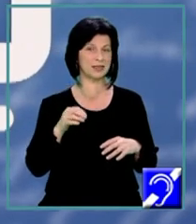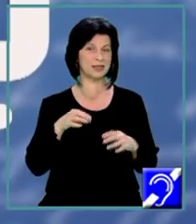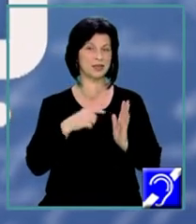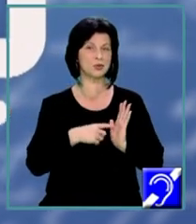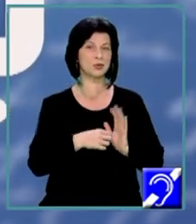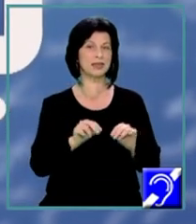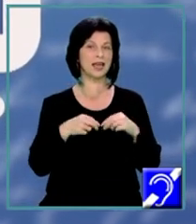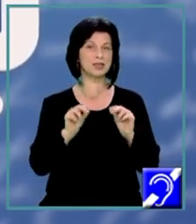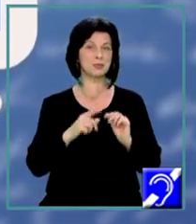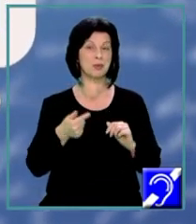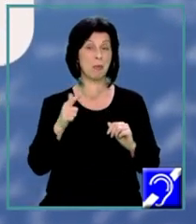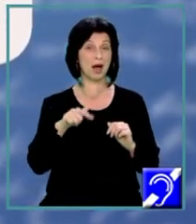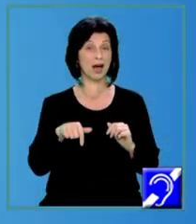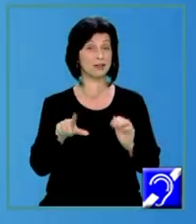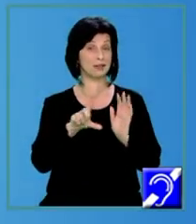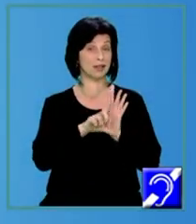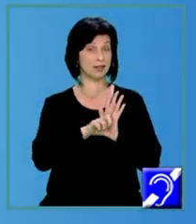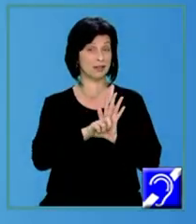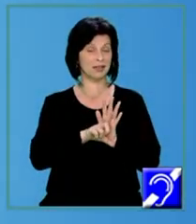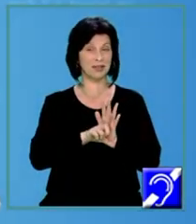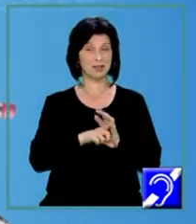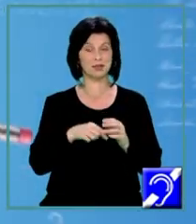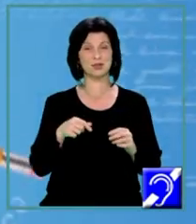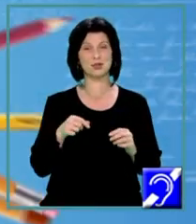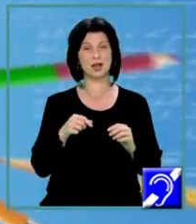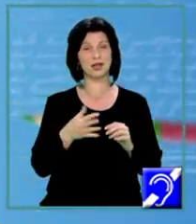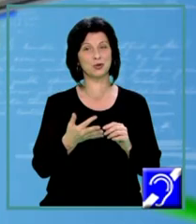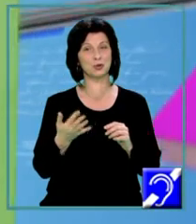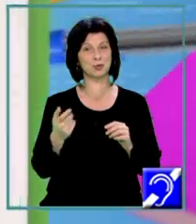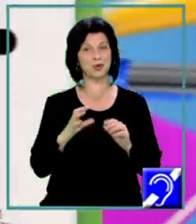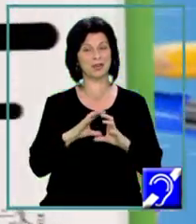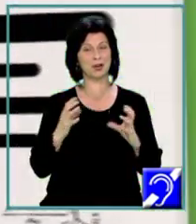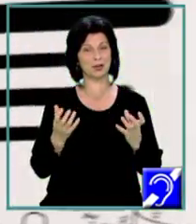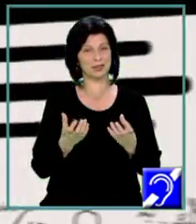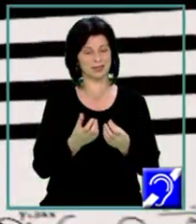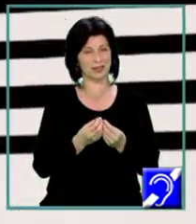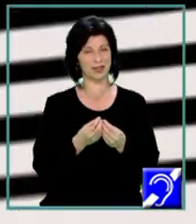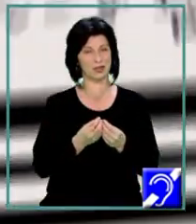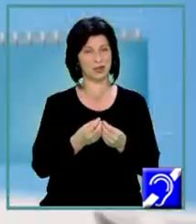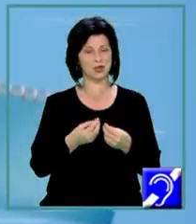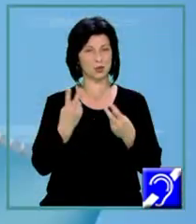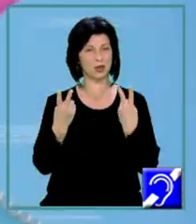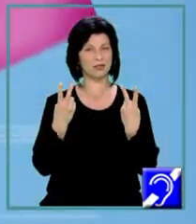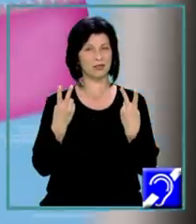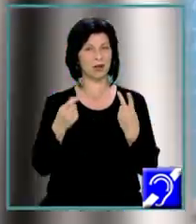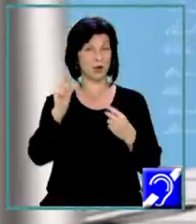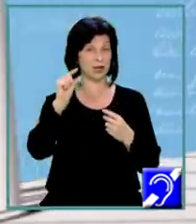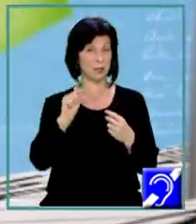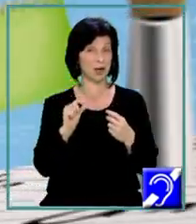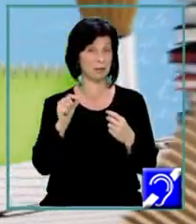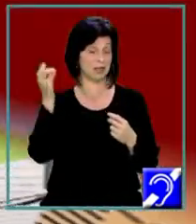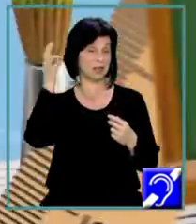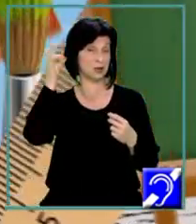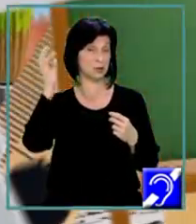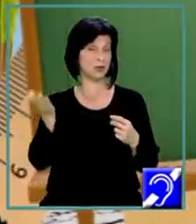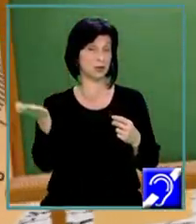și cu cât valoarea numerică a raportului este mai mică cu atât sunetul este mai frumos Vă invit în minutele care urmează să aflați și alte lucruri